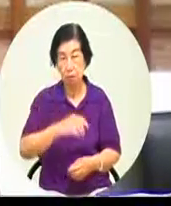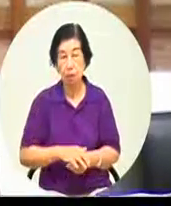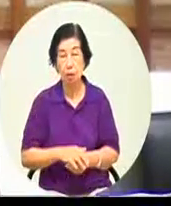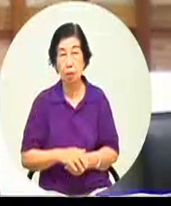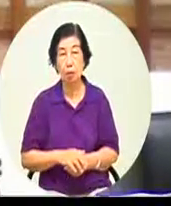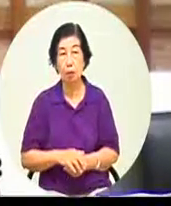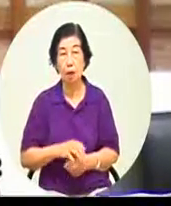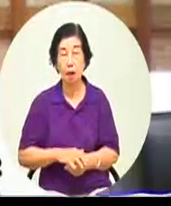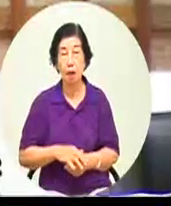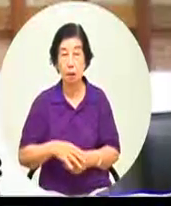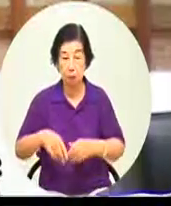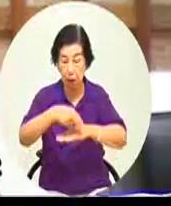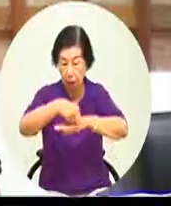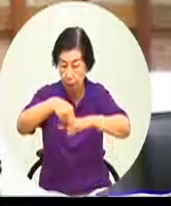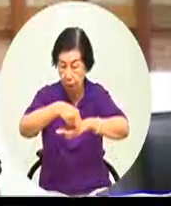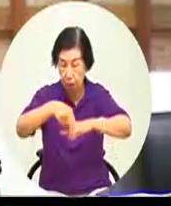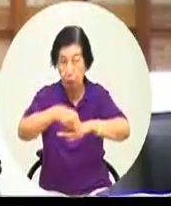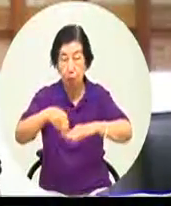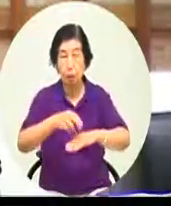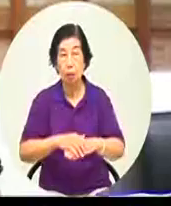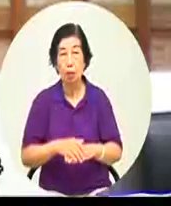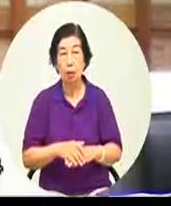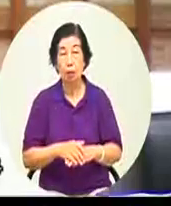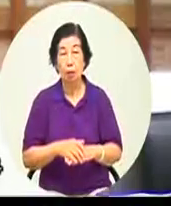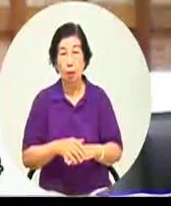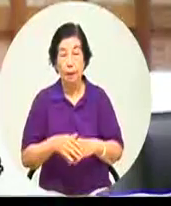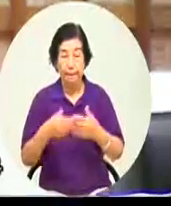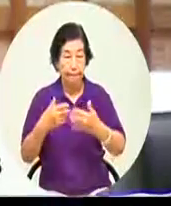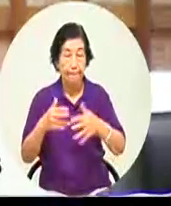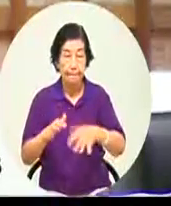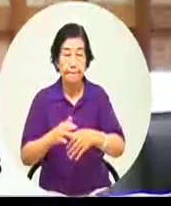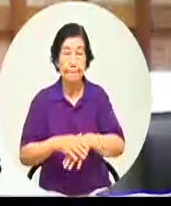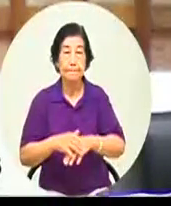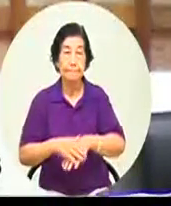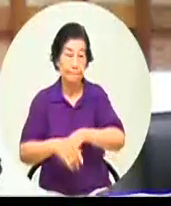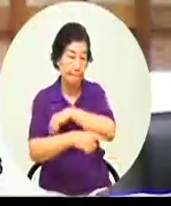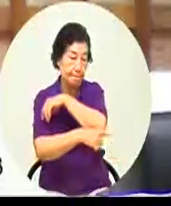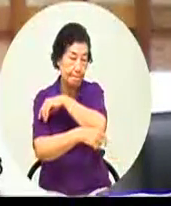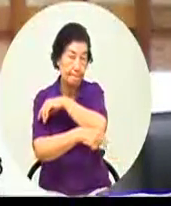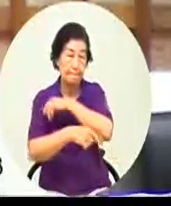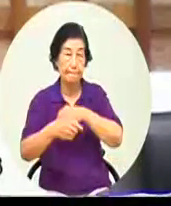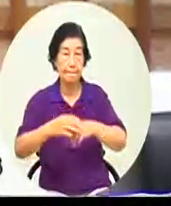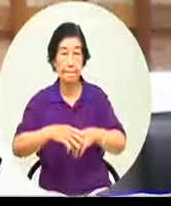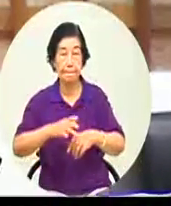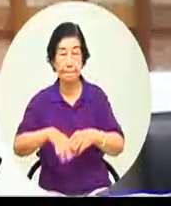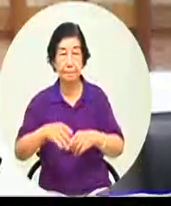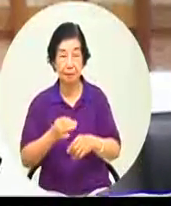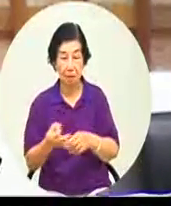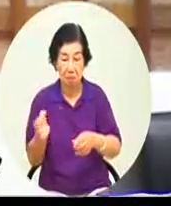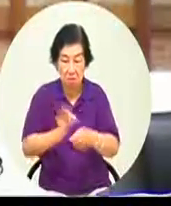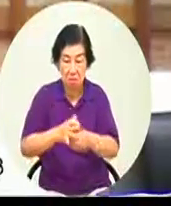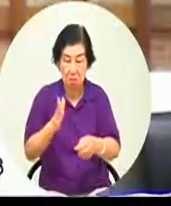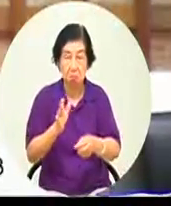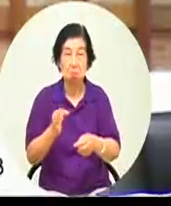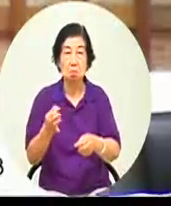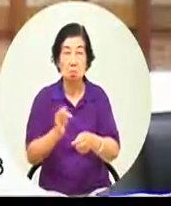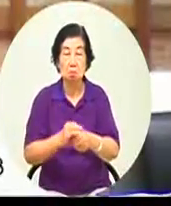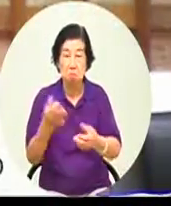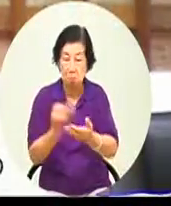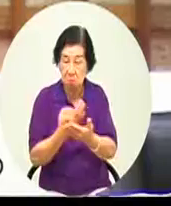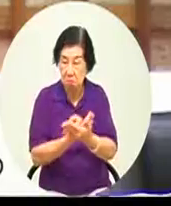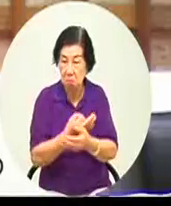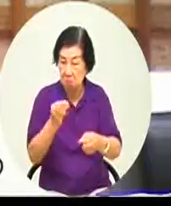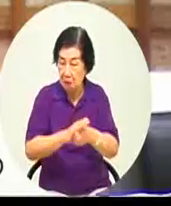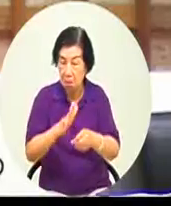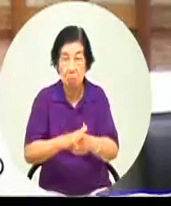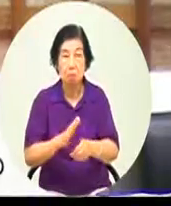一个规划，而不要到最后我们再来做这个前坑的一个填补，这是我们不乐看到的，